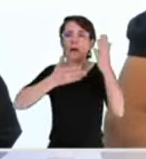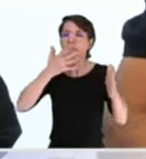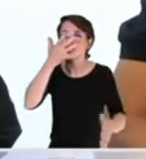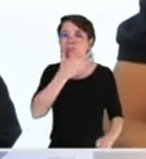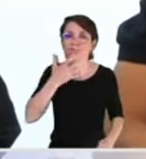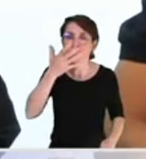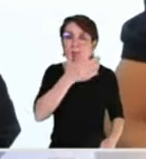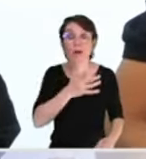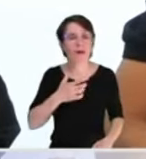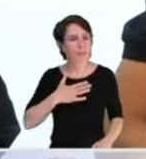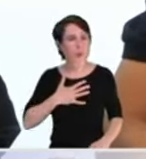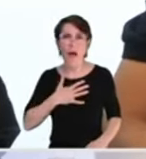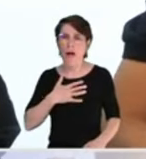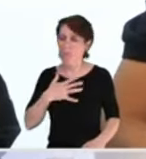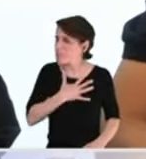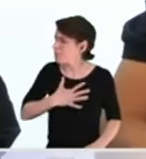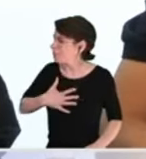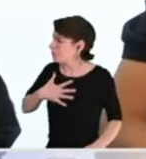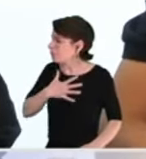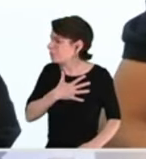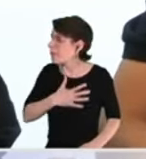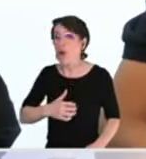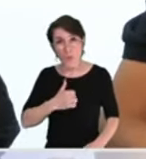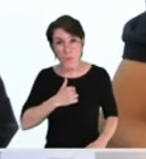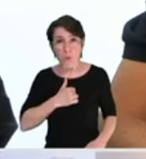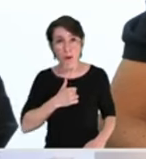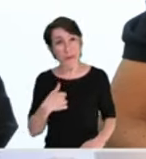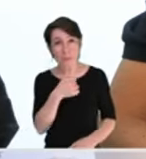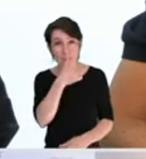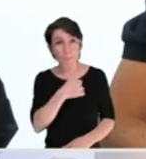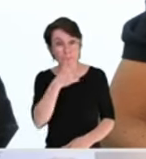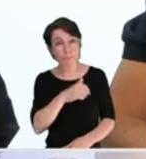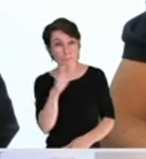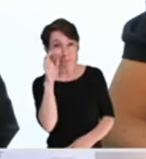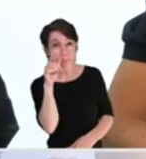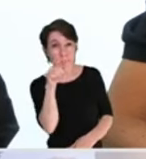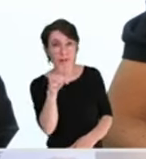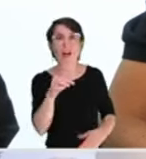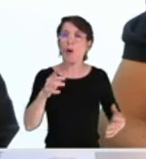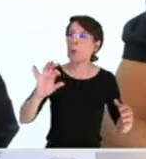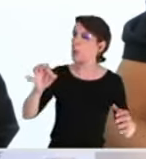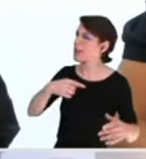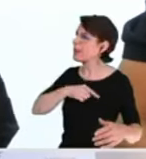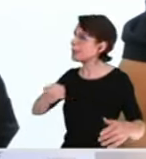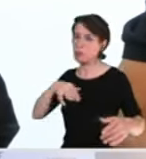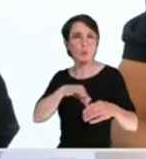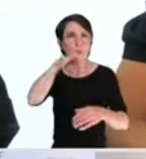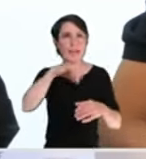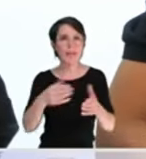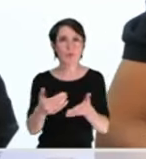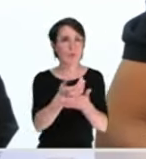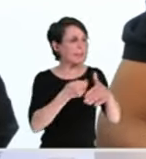conseil municipal, j'ai subi votre morgue insupportable, expliquant que les élus avaient baissé leurs indemnités de